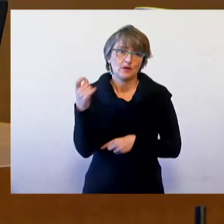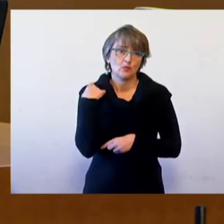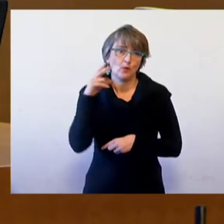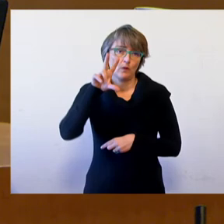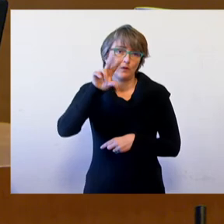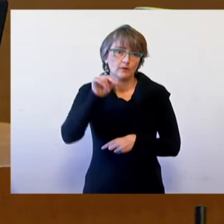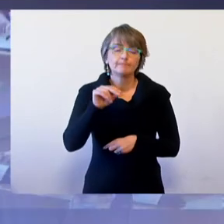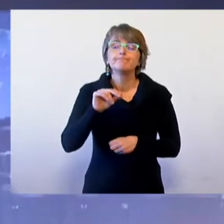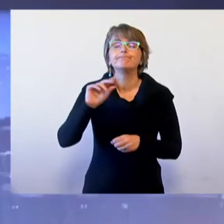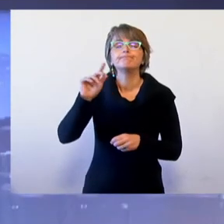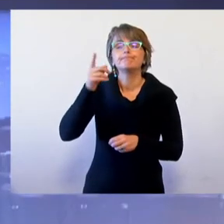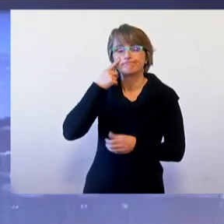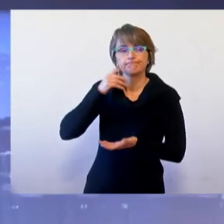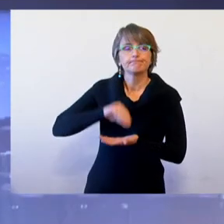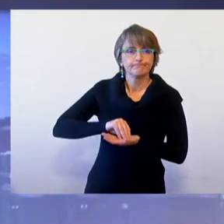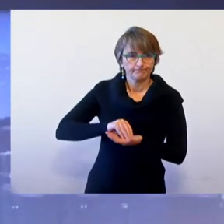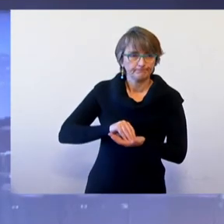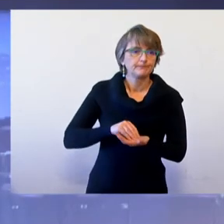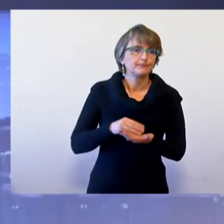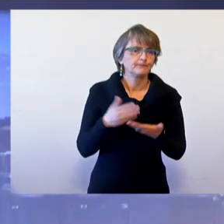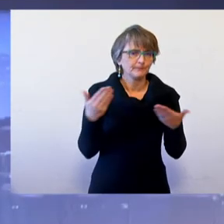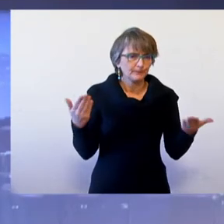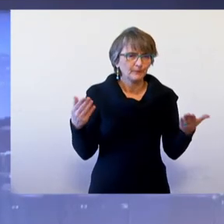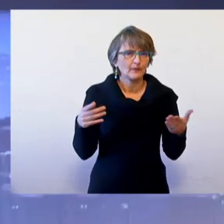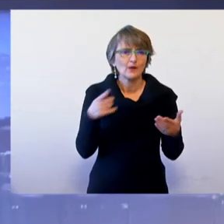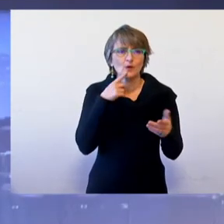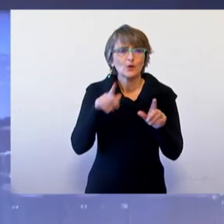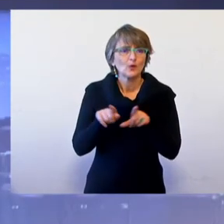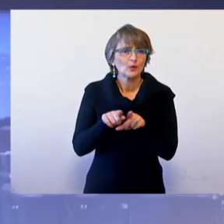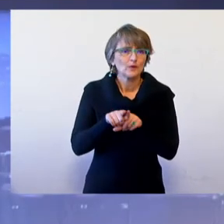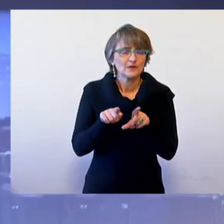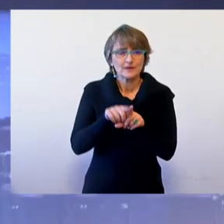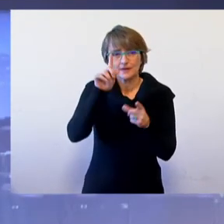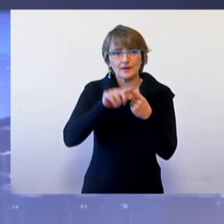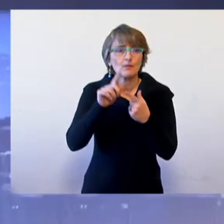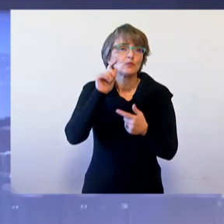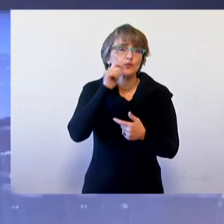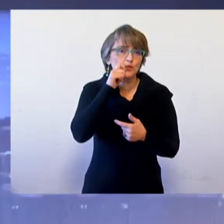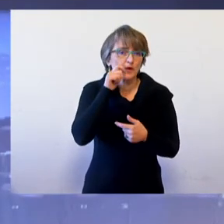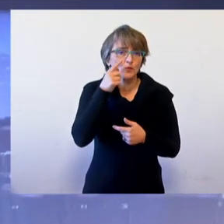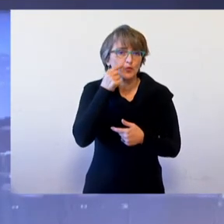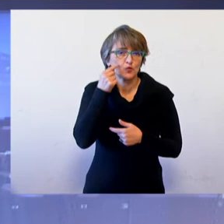Bien reçu, monsieur. Et c'est valable pour la procuration de monsieur Sorel. D'accord.